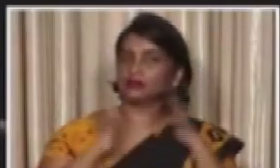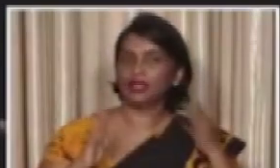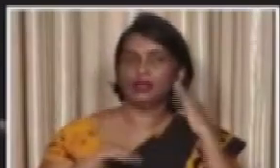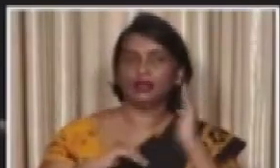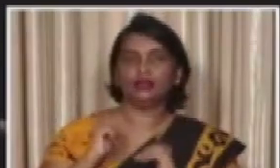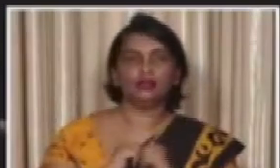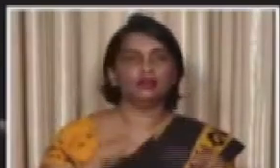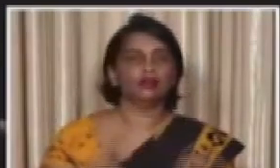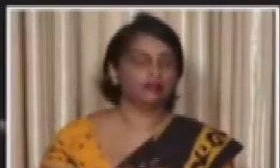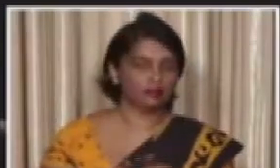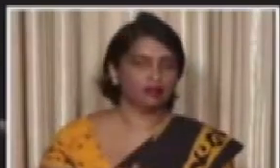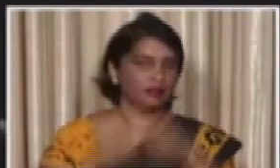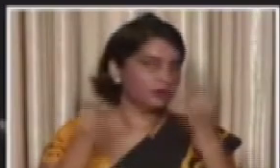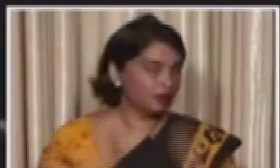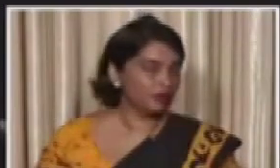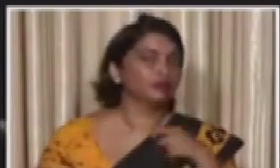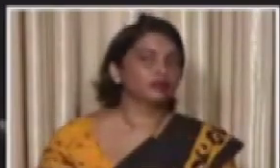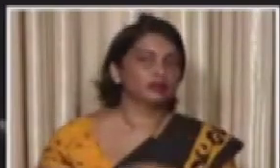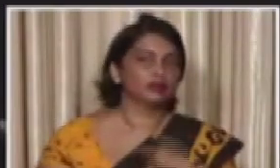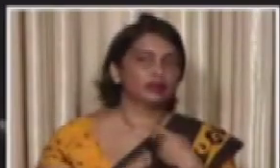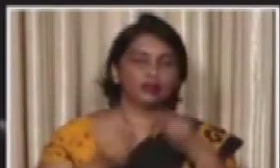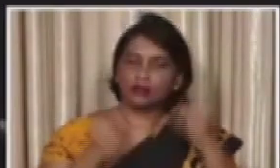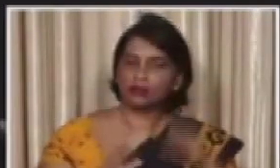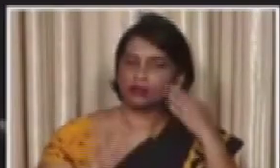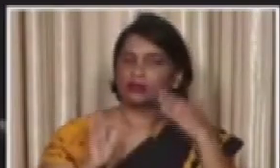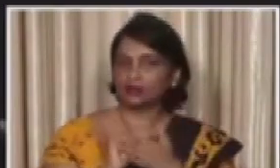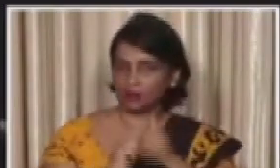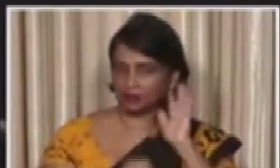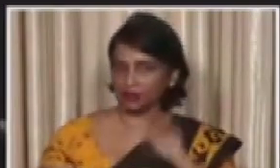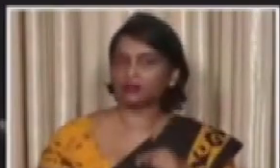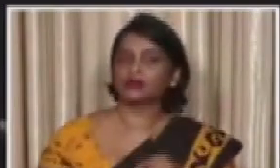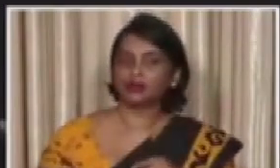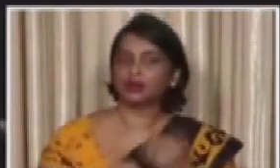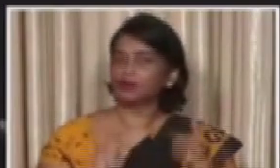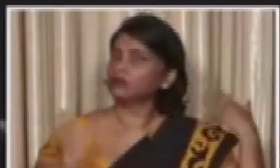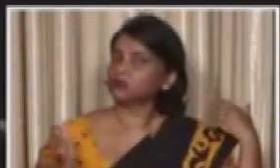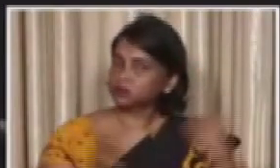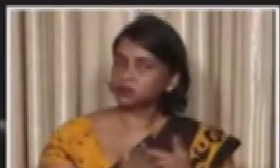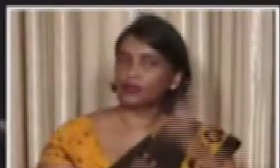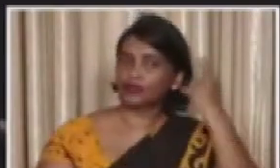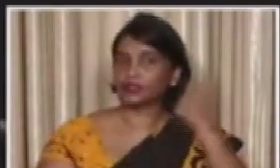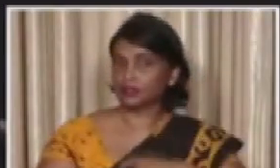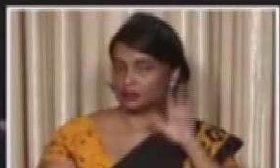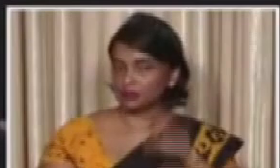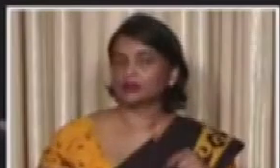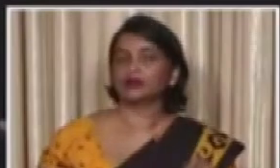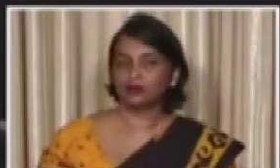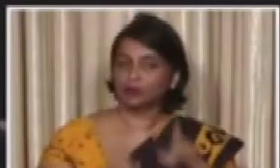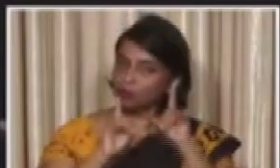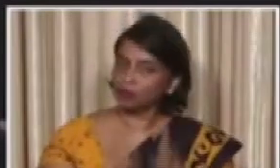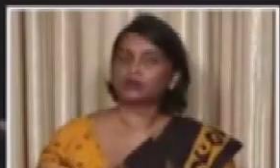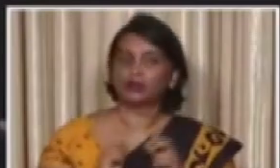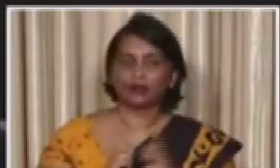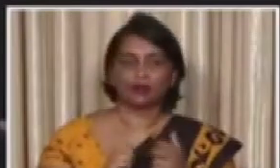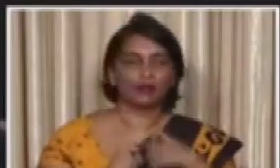විදියට ආර්ථික වශයෙන් කඩා වැටි බංකොලොත් භාවයට පත් වී තිබෙනවා. ඉතිහාසයේ ප්‍රථම වතාවට තමයි මෙවැනි තත්ත්වයකට